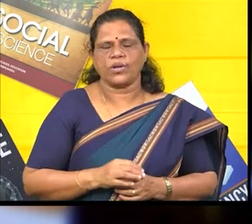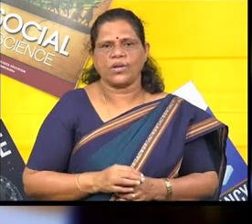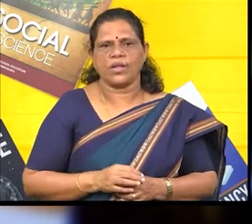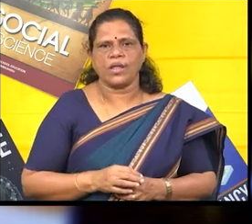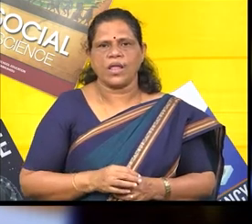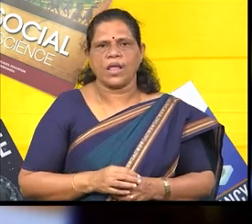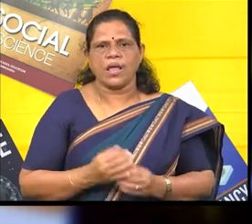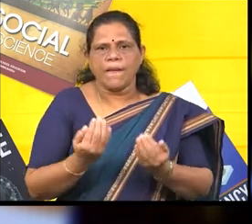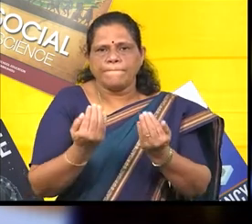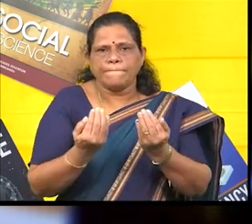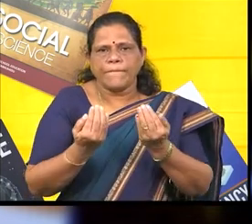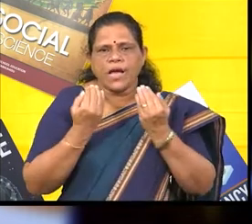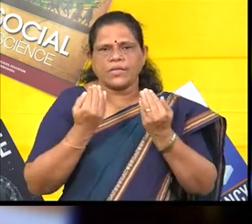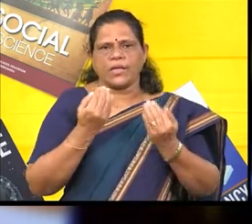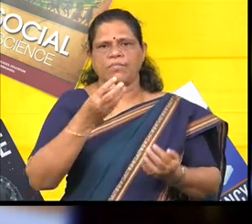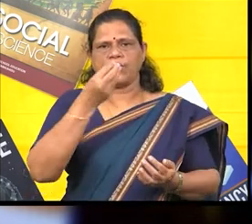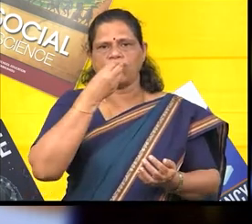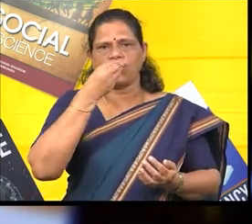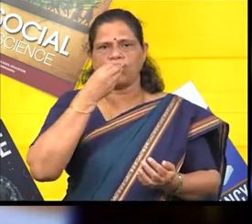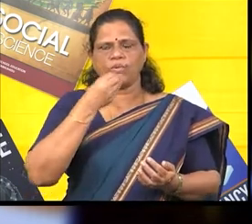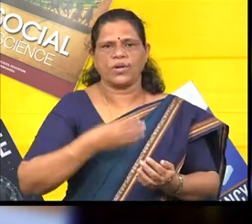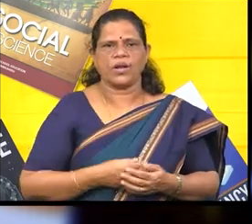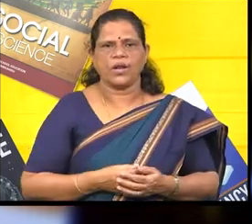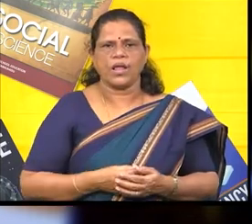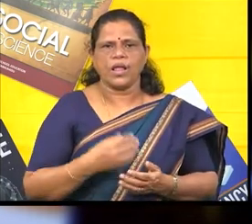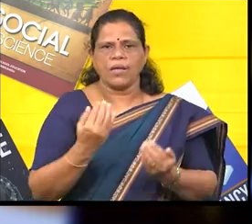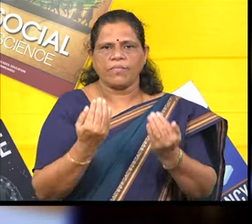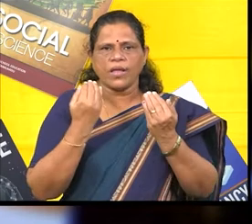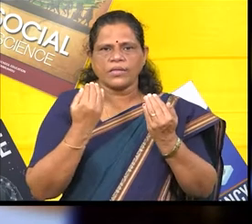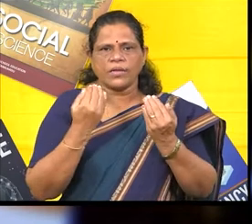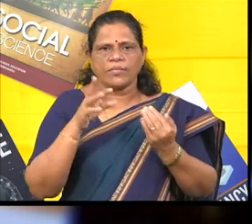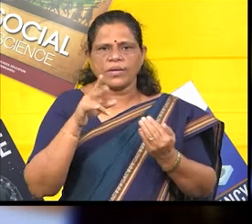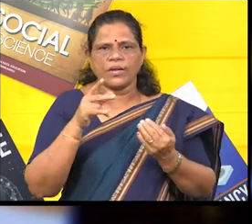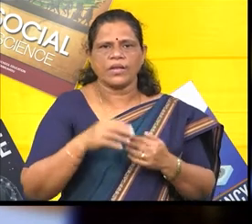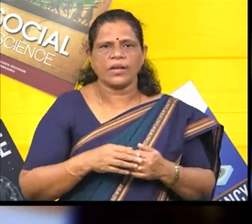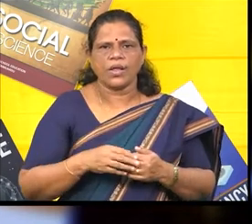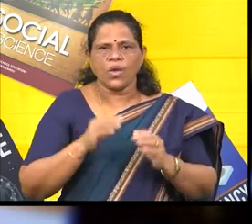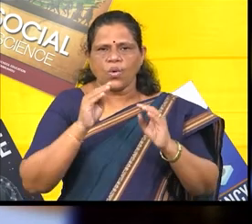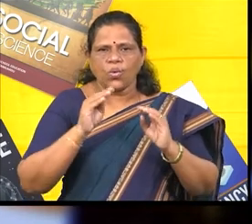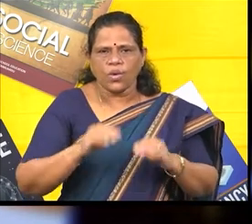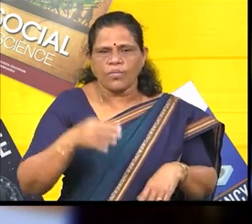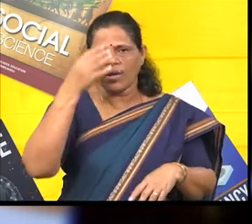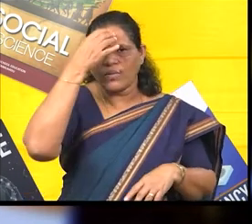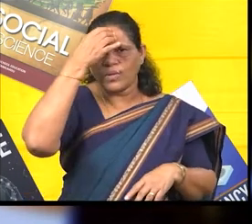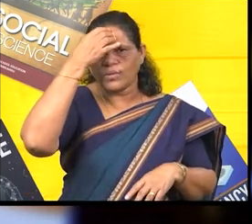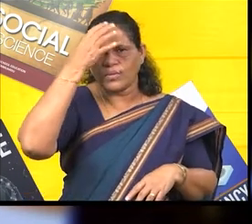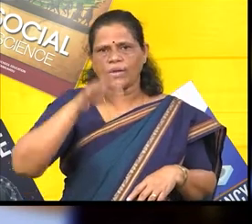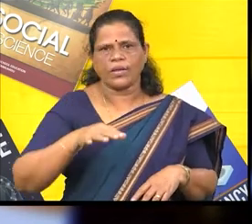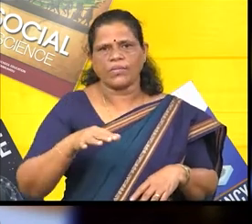சொல்லலாம். அடுத்து பாதுகாப்பு அளிக்கக்கூடிய உணவுகள். பாதுகாப்பு அளிக்கக்கூடிய உணவுகள்ங்கிறது என்னன்னா குறைபாடு உடைய